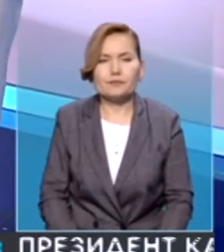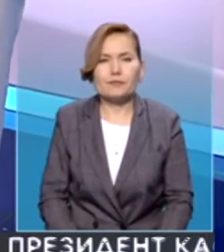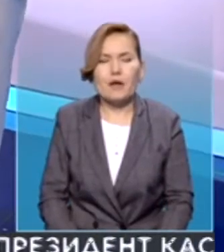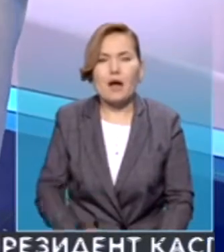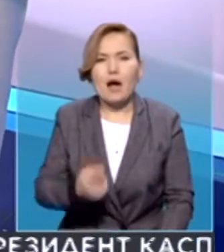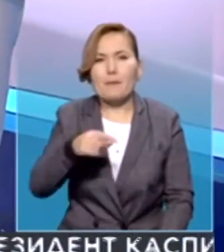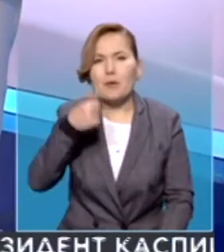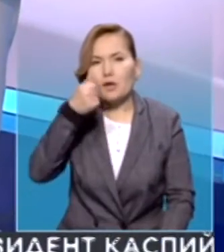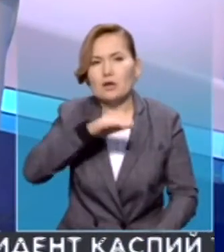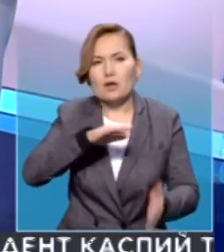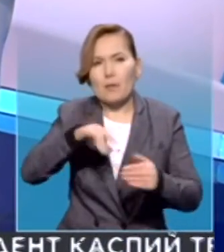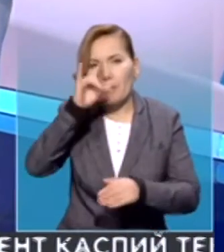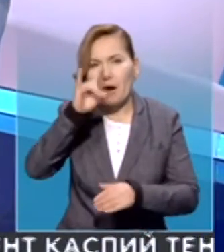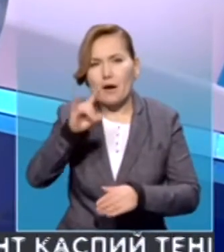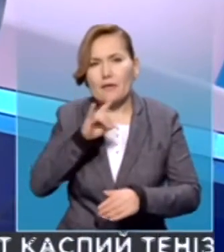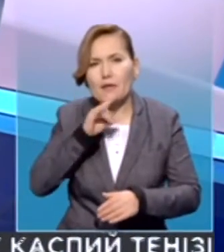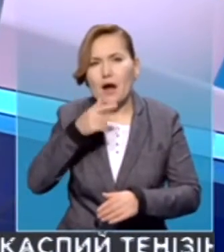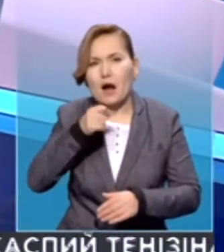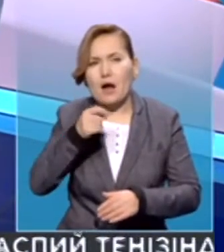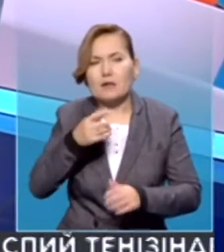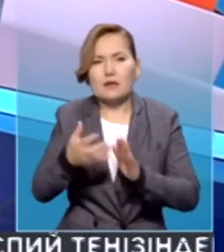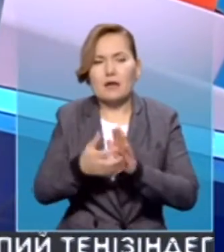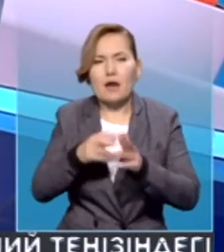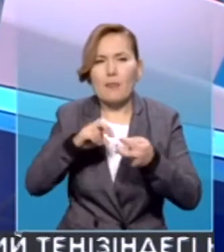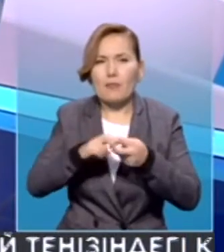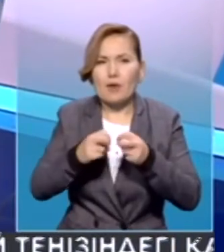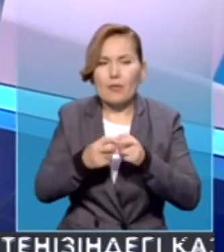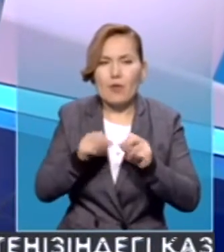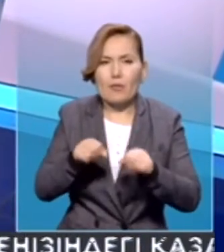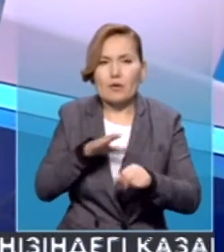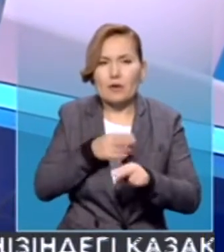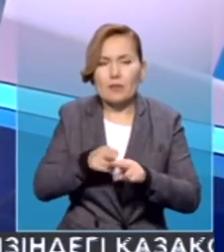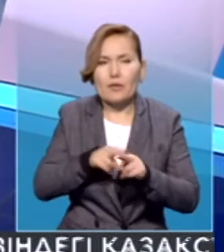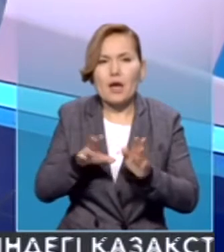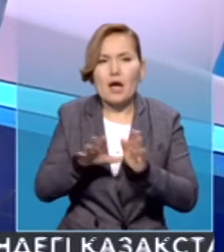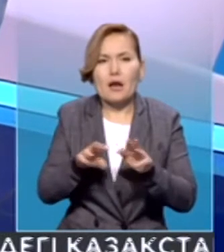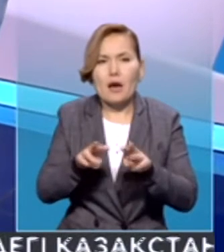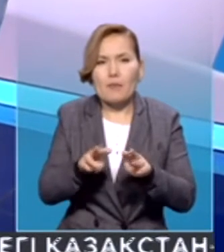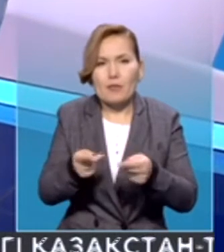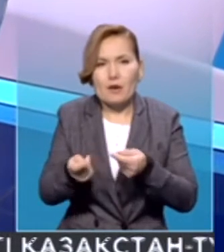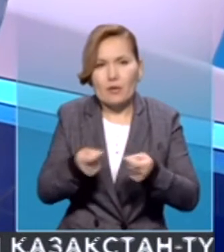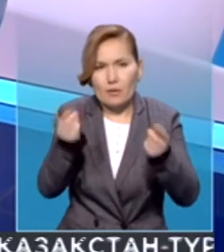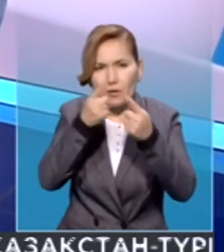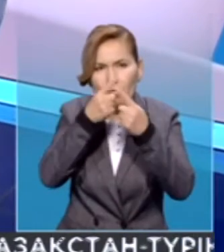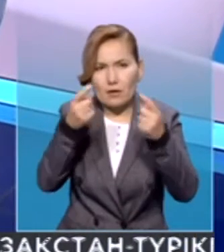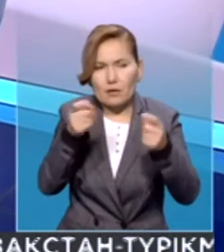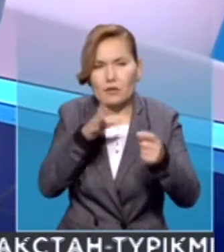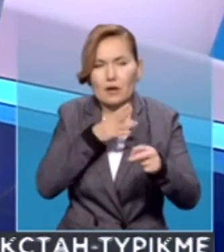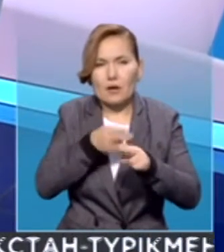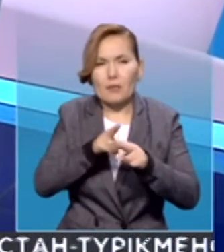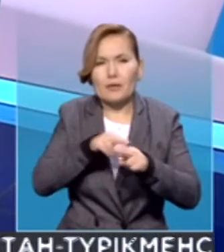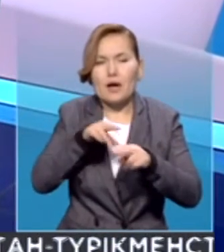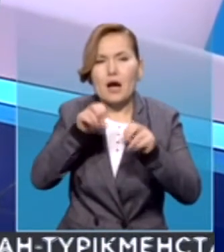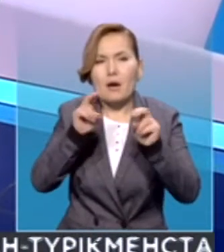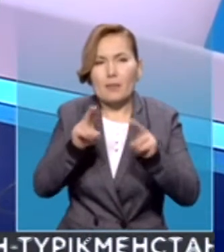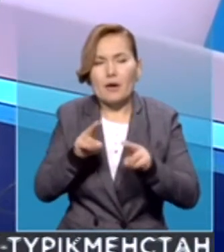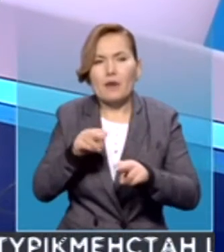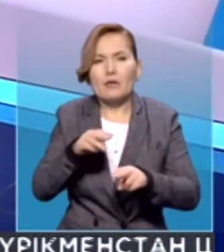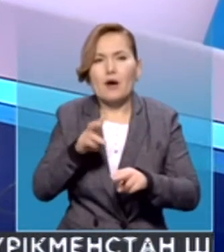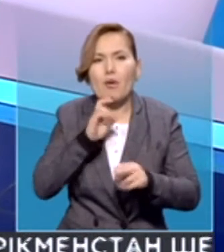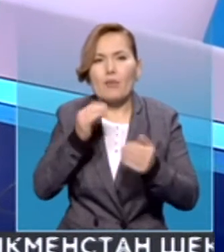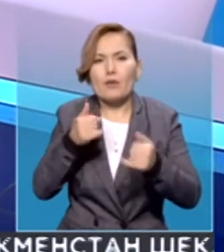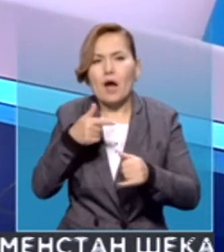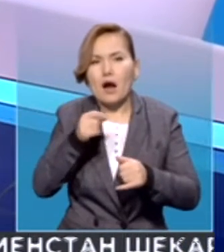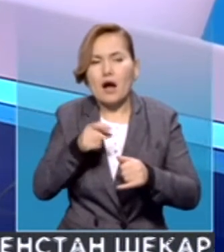Бір жылдан соң Қазақстанда газ тапшылығы туындауы мүмкін. Энергетика министрлігінің өкілдері осындай болжам жасады. Мамандар мұнай-газ